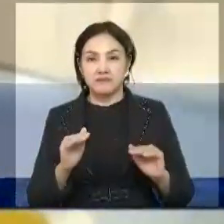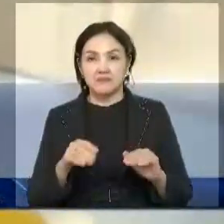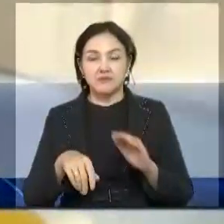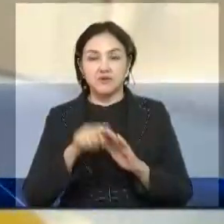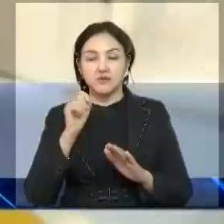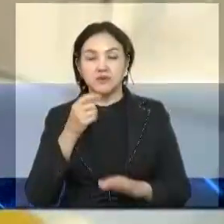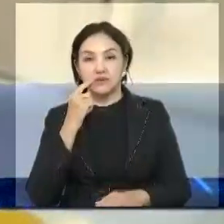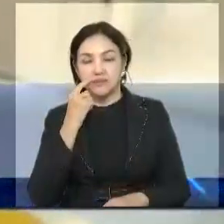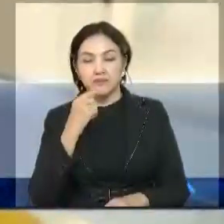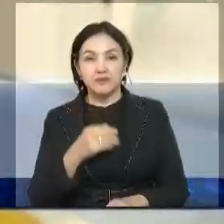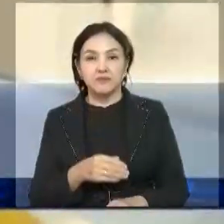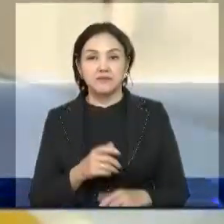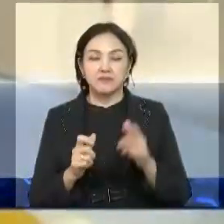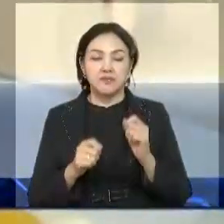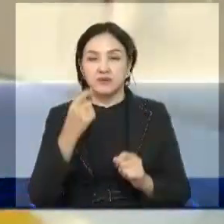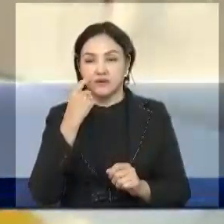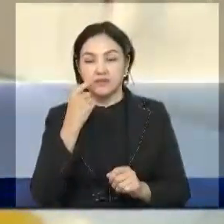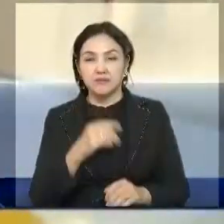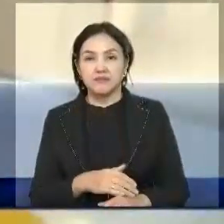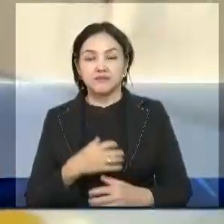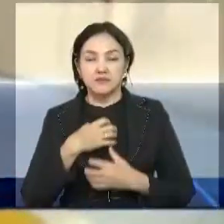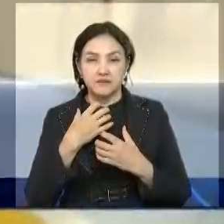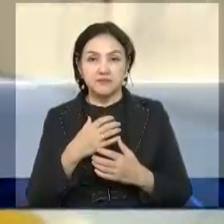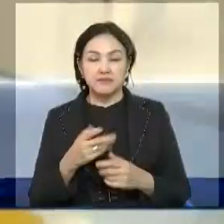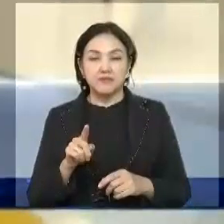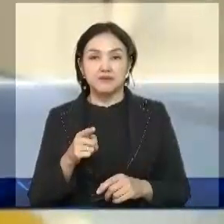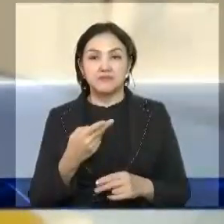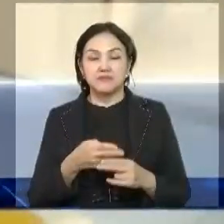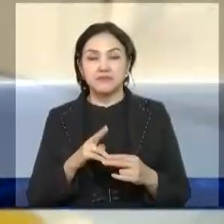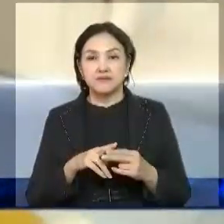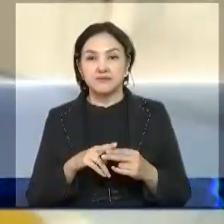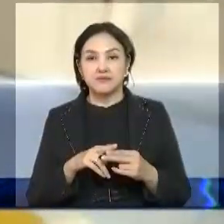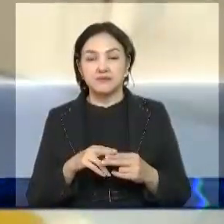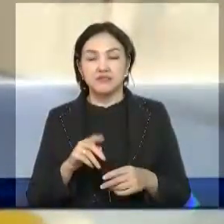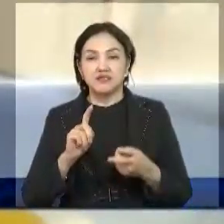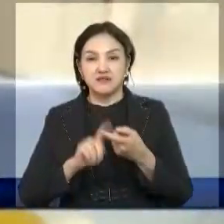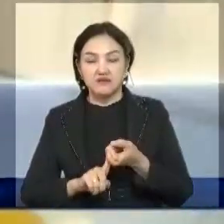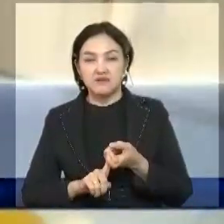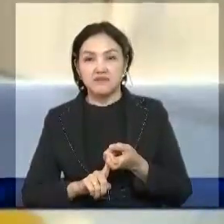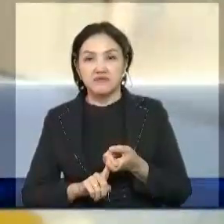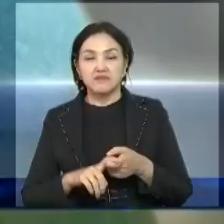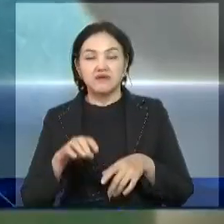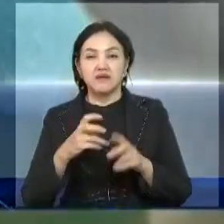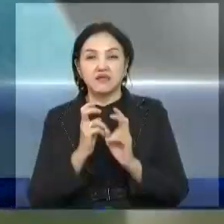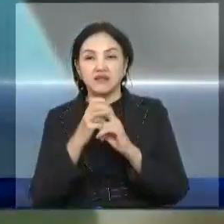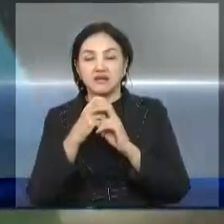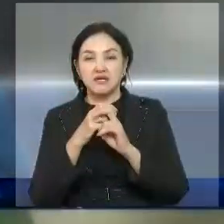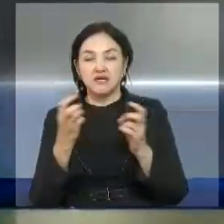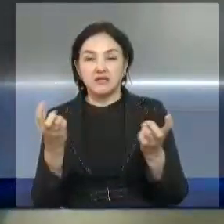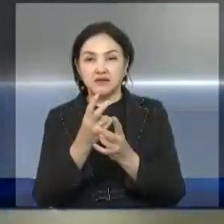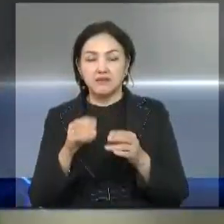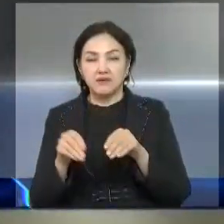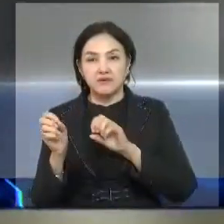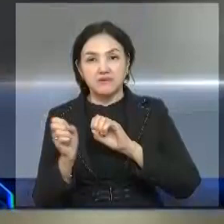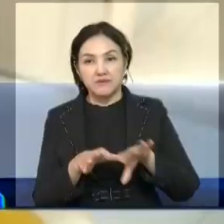удаляем зубы молочные зубы уже за это уже инфекция в кости и нам уже необходимо её